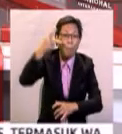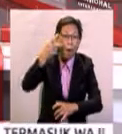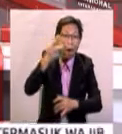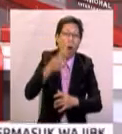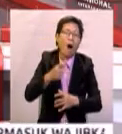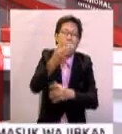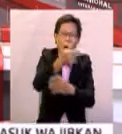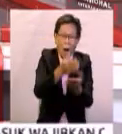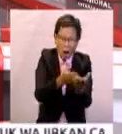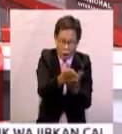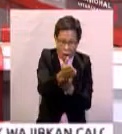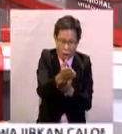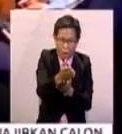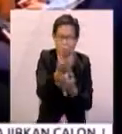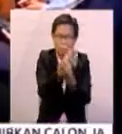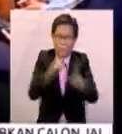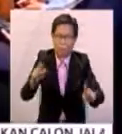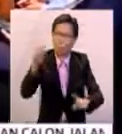demokrasi masing-masing.